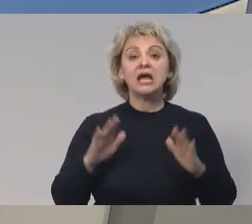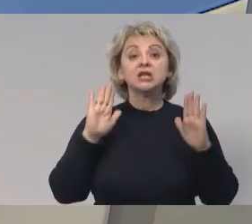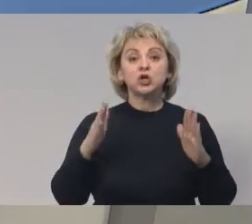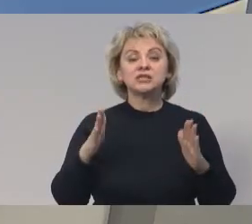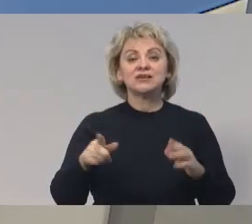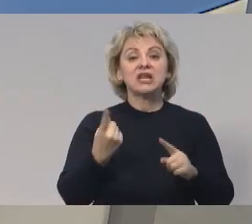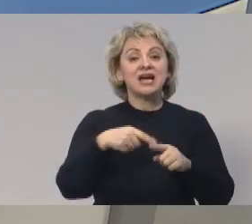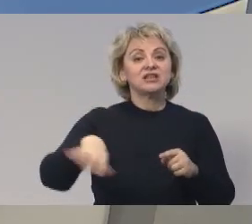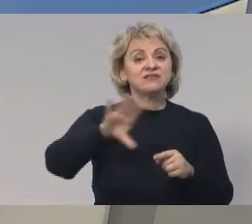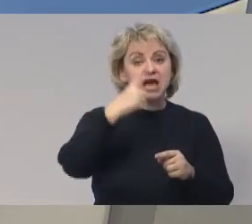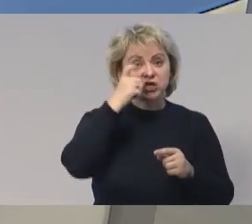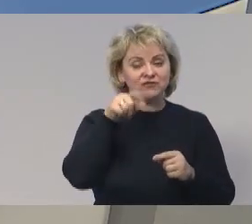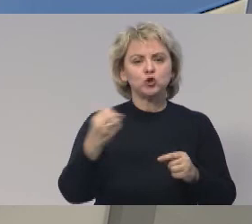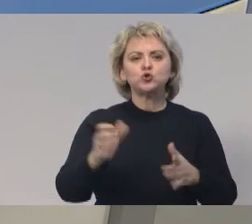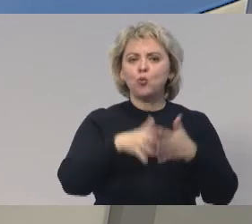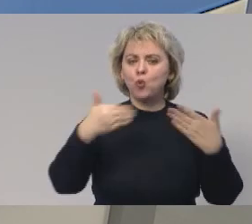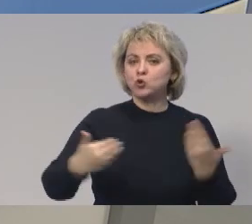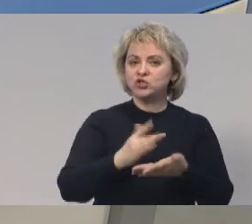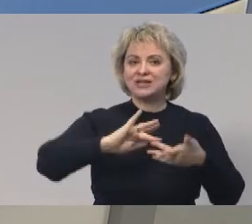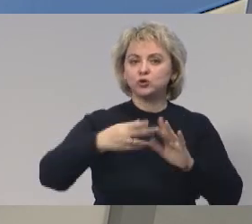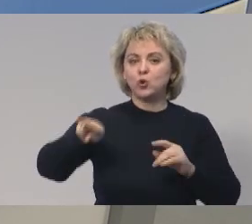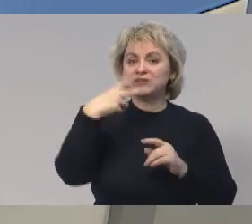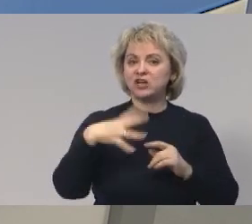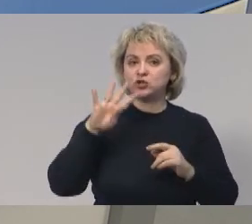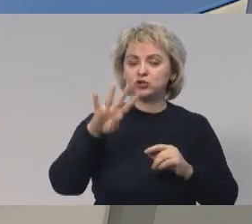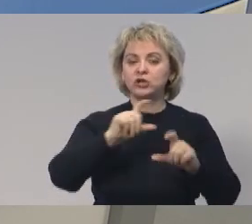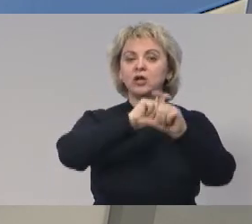На сегодня это вся информация. Еще больше новостей на сайте